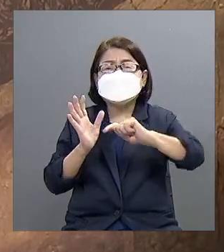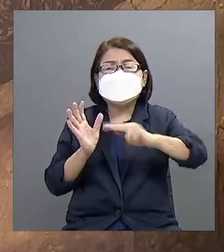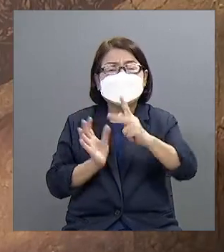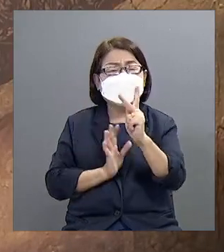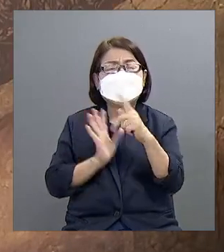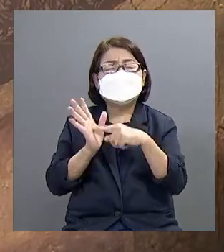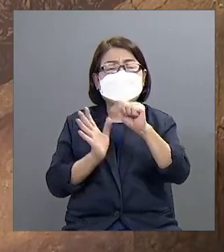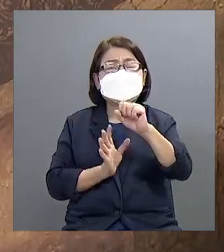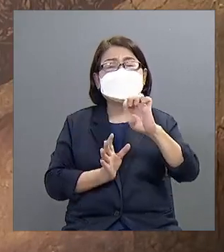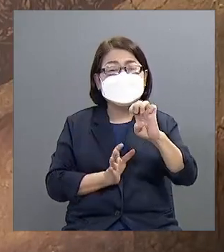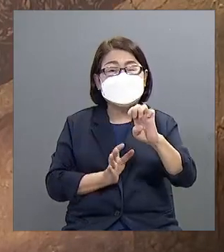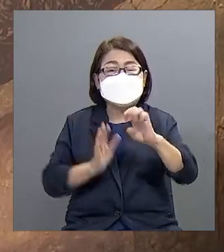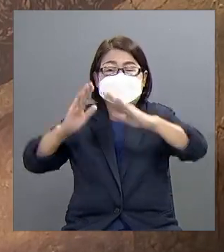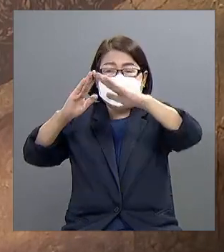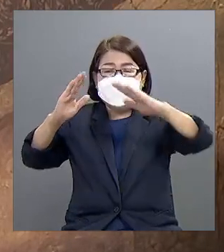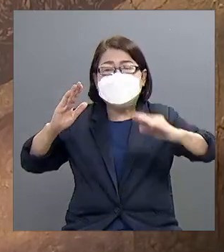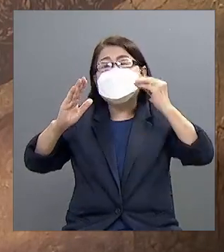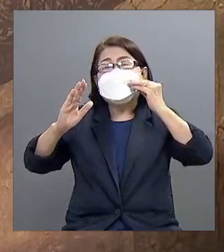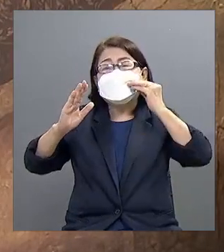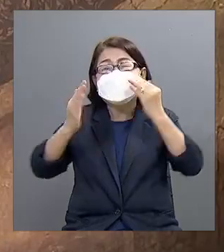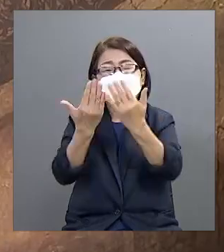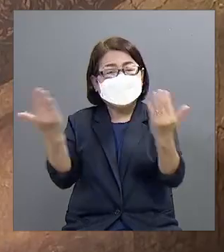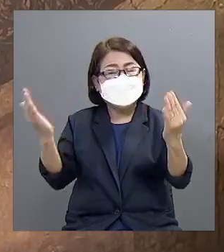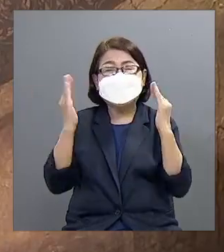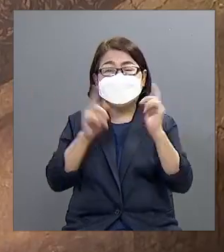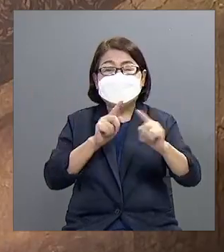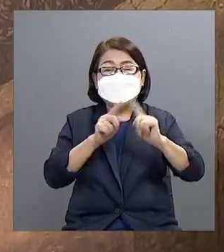ทำงานบนกระดาษบนผ้าใบบนอะ